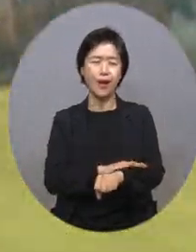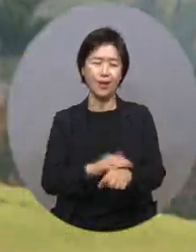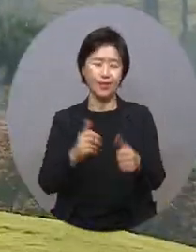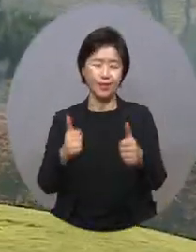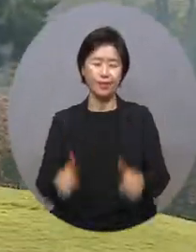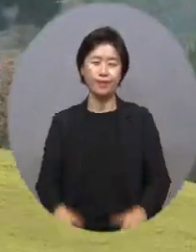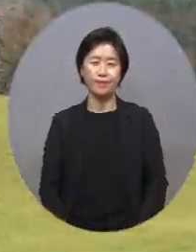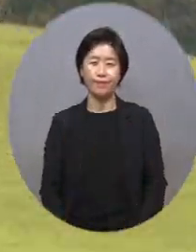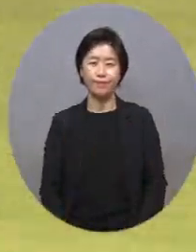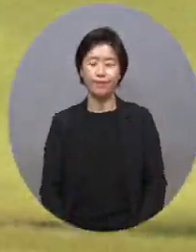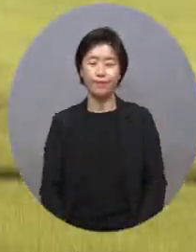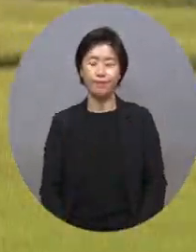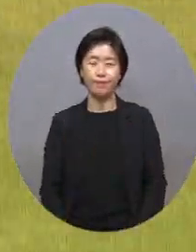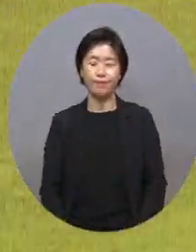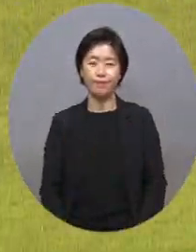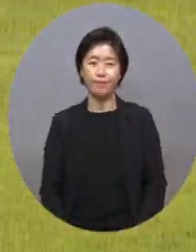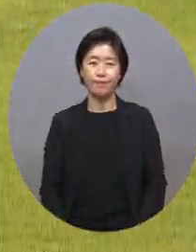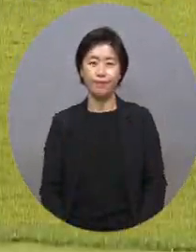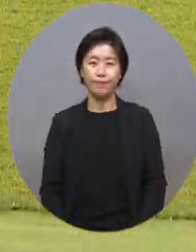아, 어,